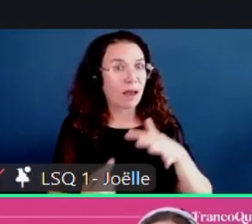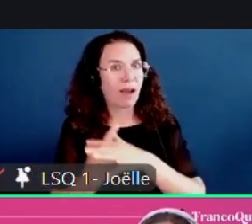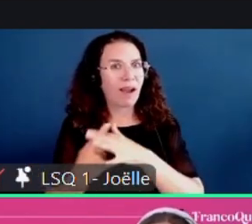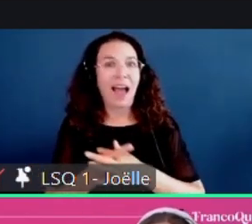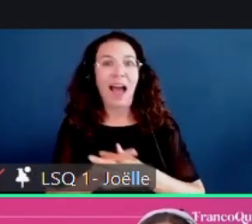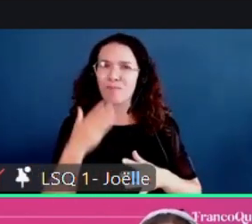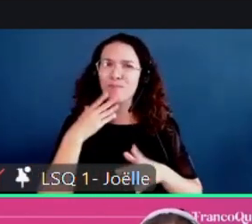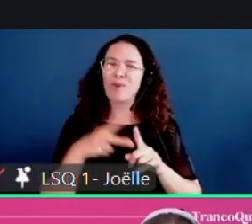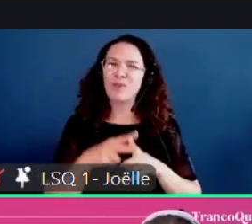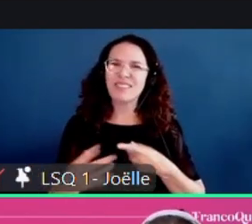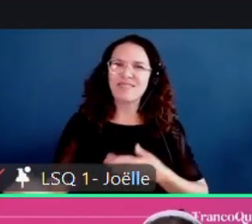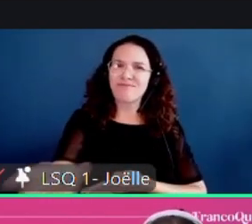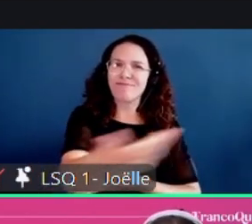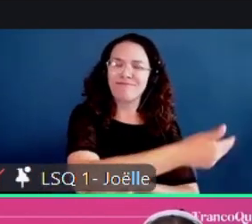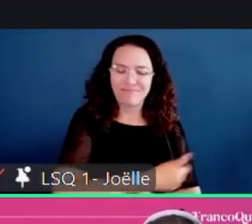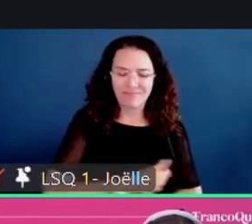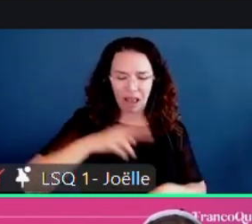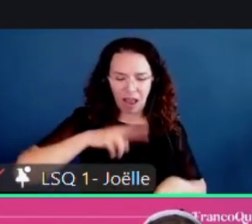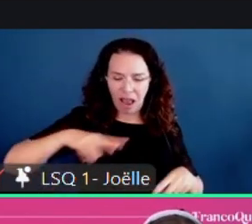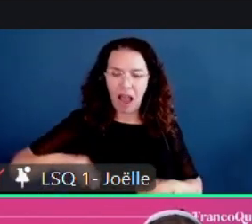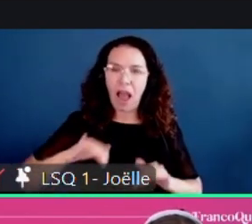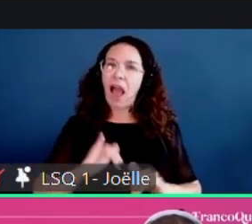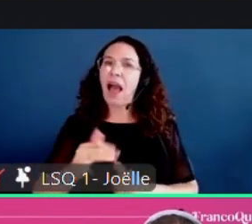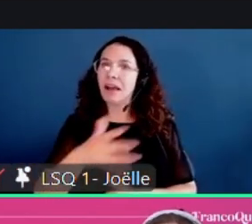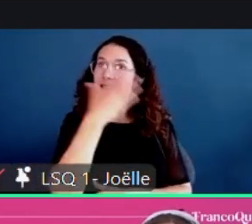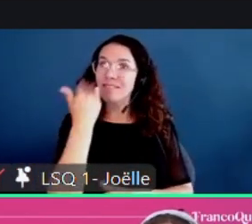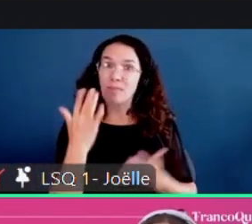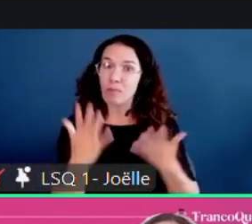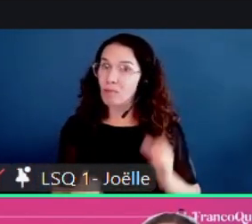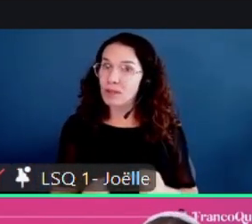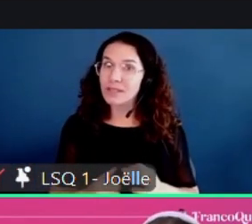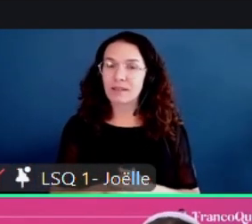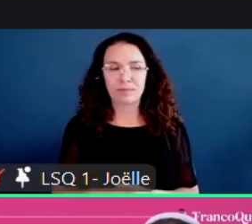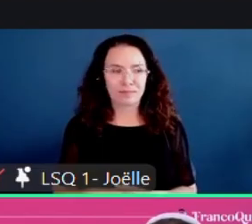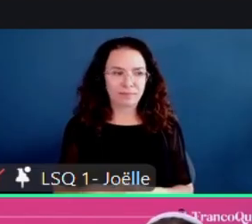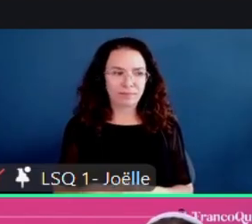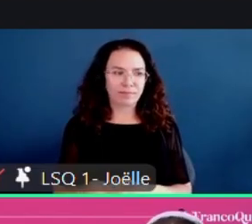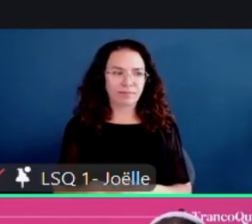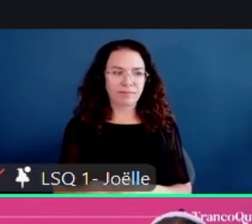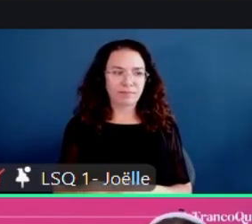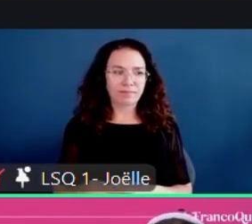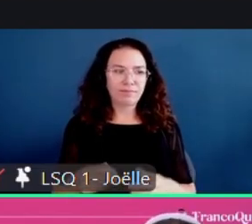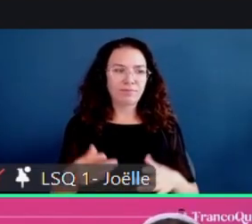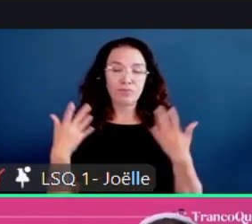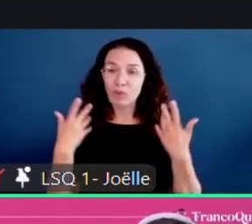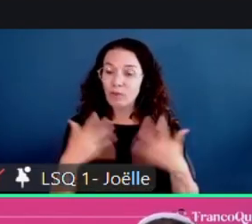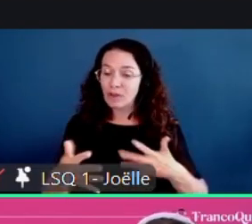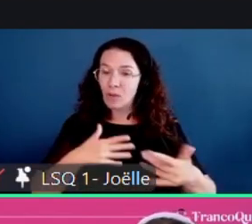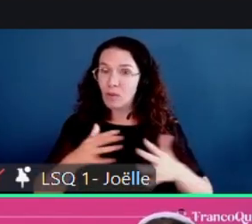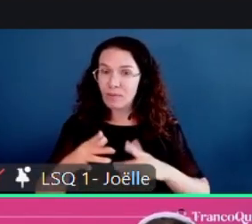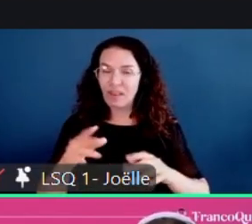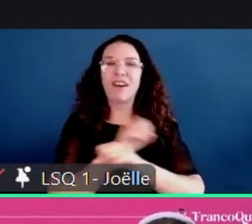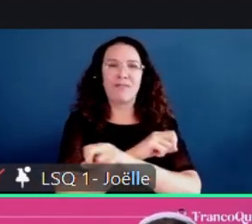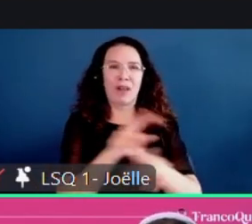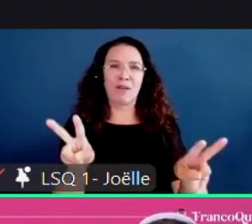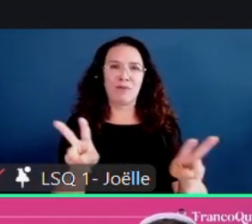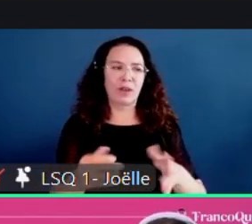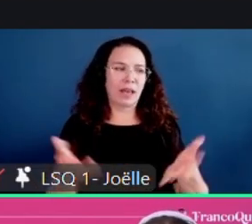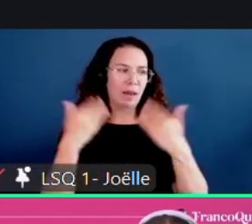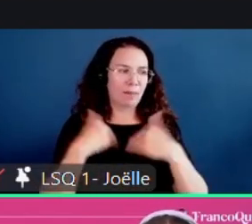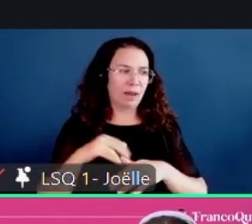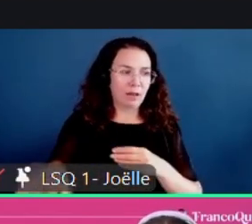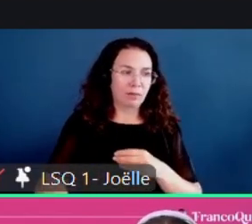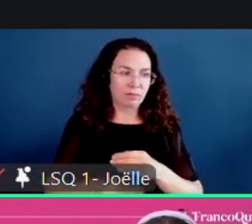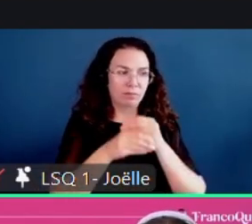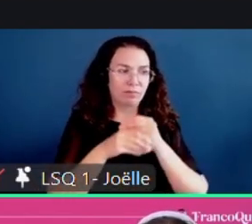pour vraiment rigoureusement passer à travers différentes mesures d'inclusion. Et on va vous envoyer cet outil après le webinaire et en annexe, il y aura un